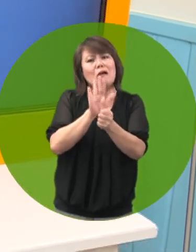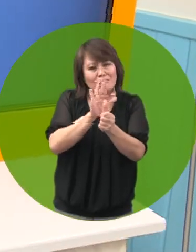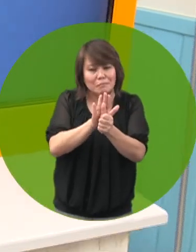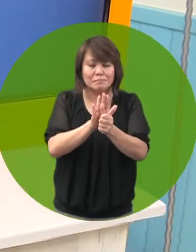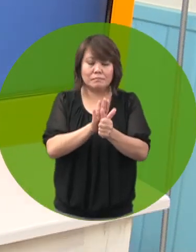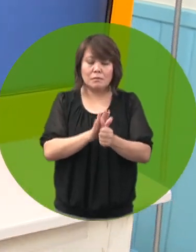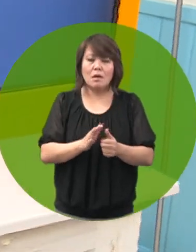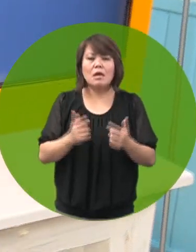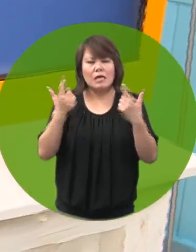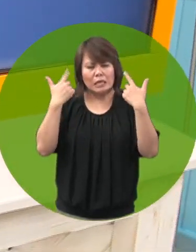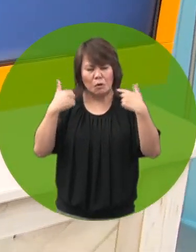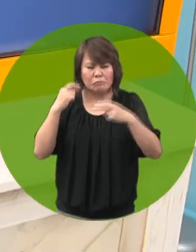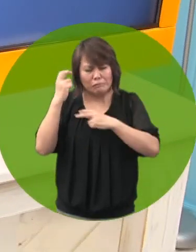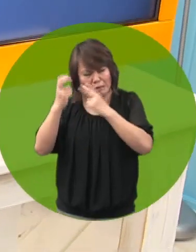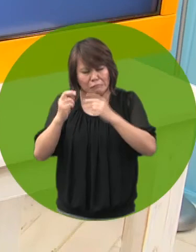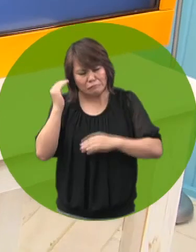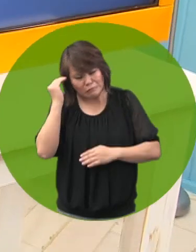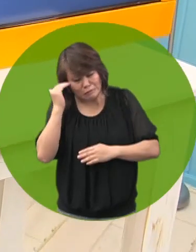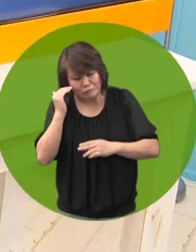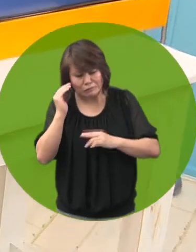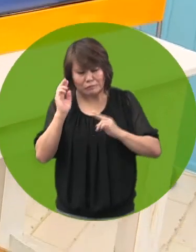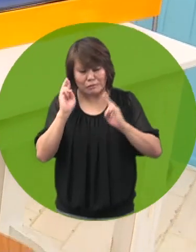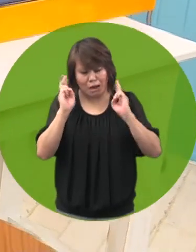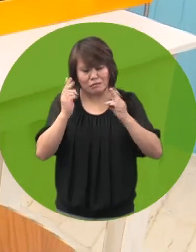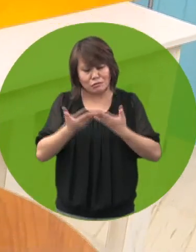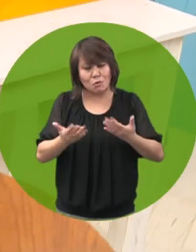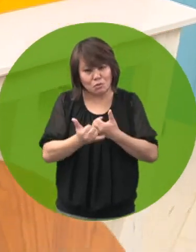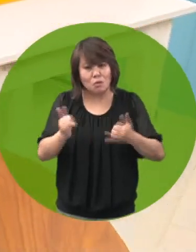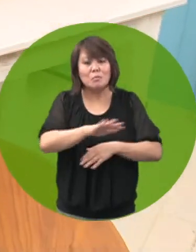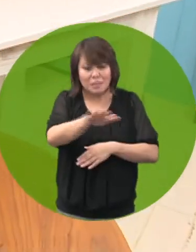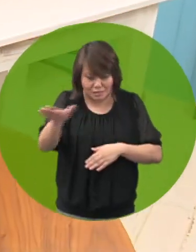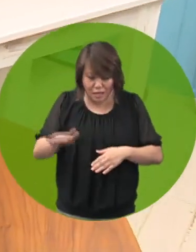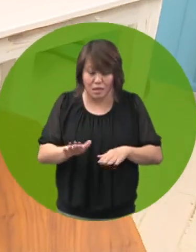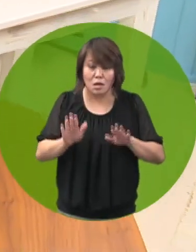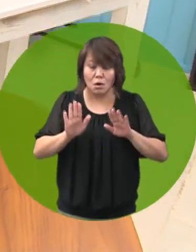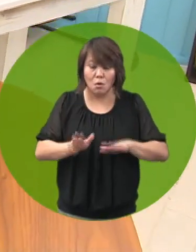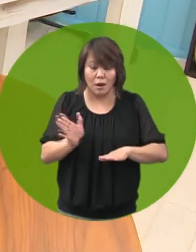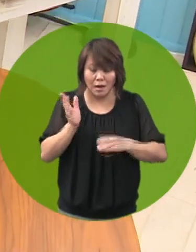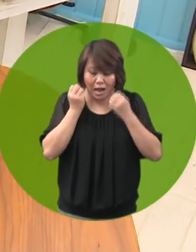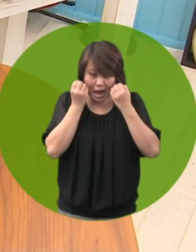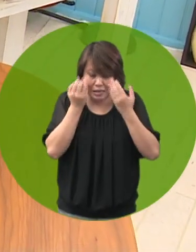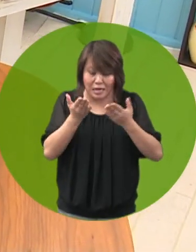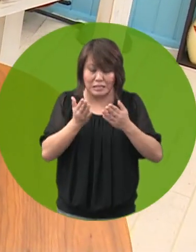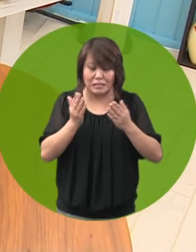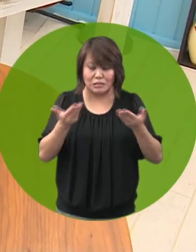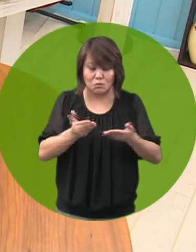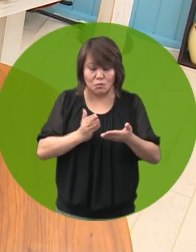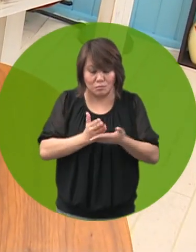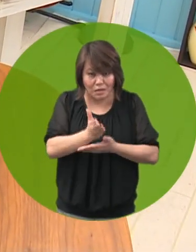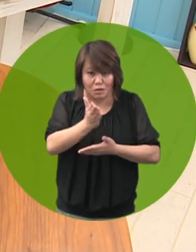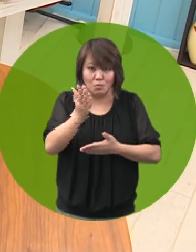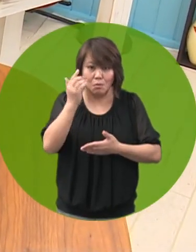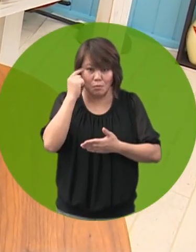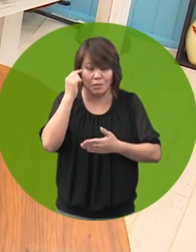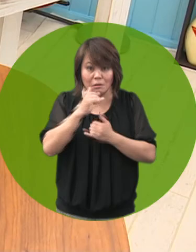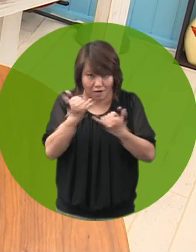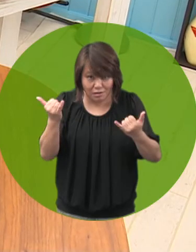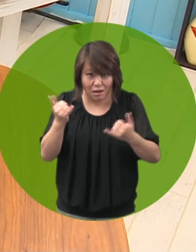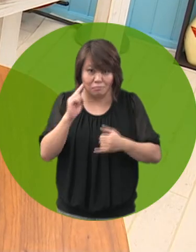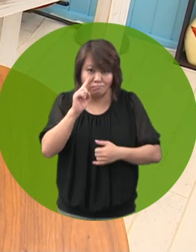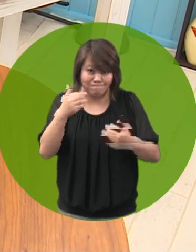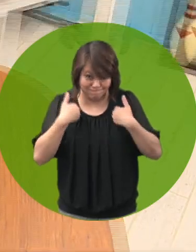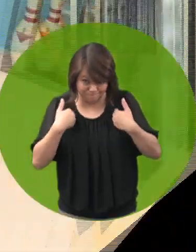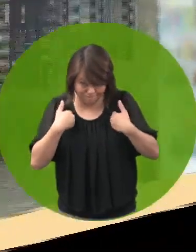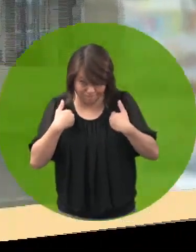日頃から悩みを抱える事業者の皆さんや、これから新しい事業を始める方、必見です